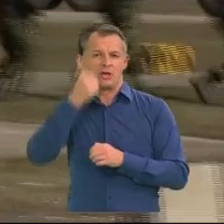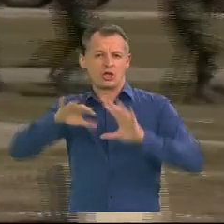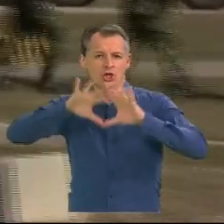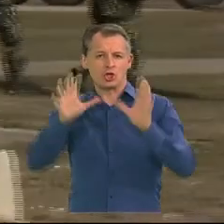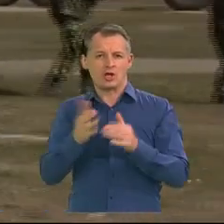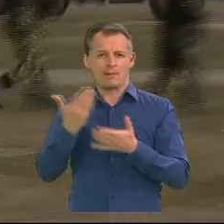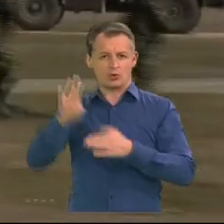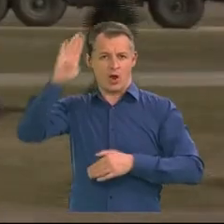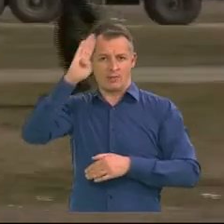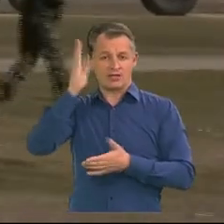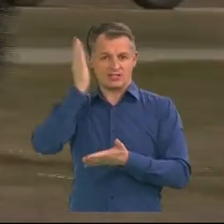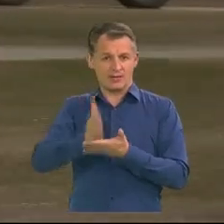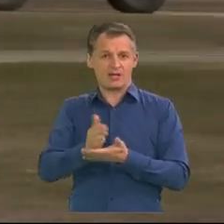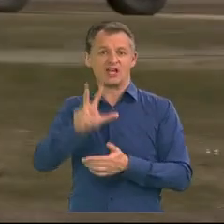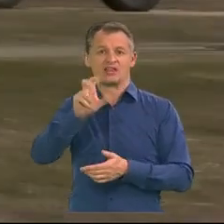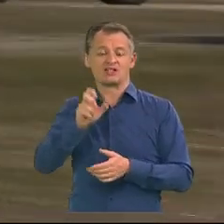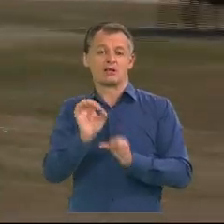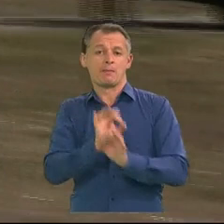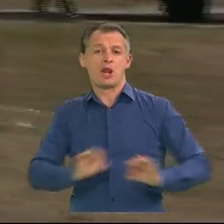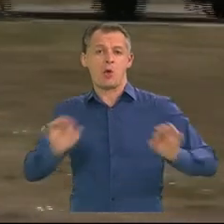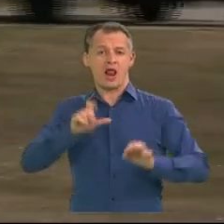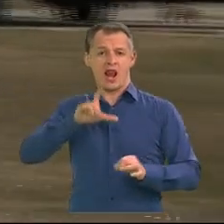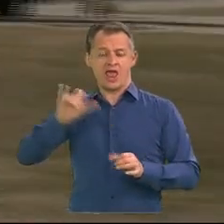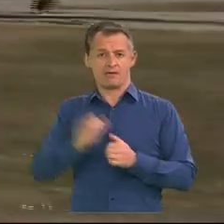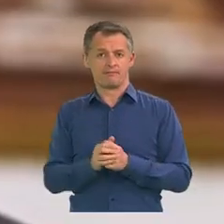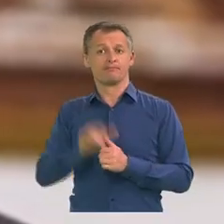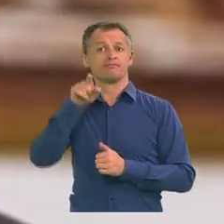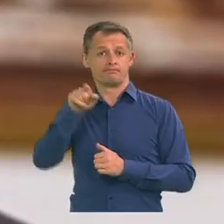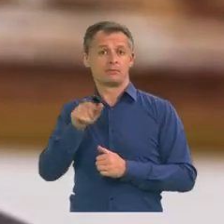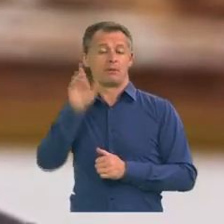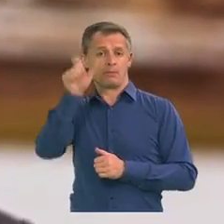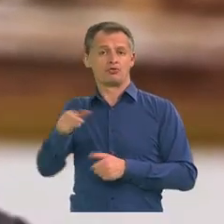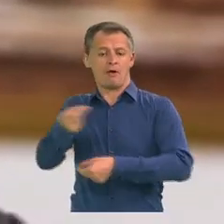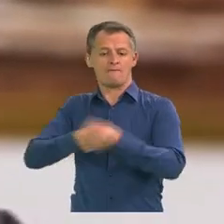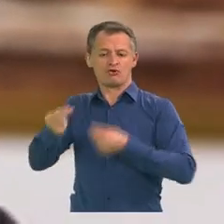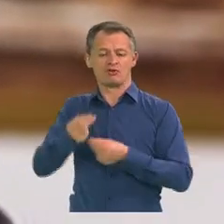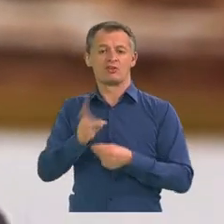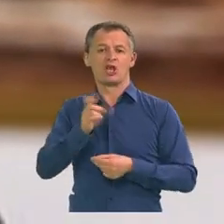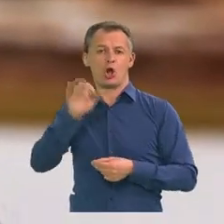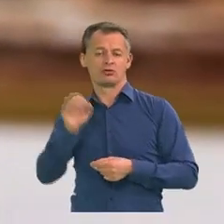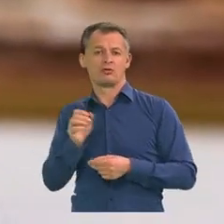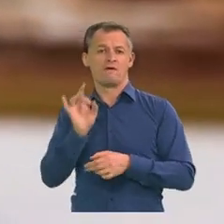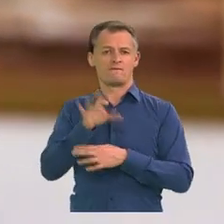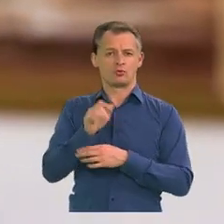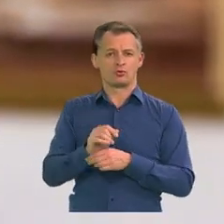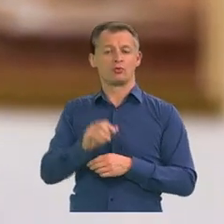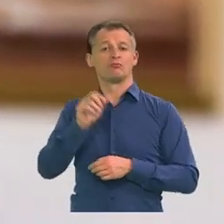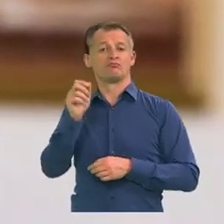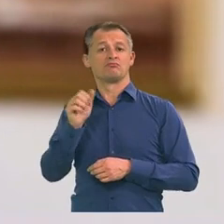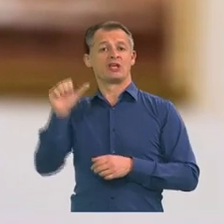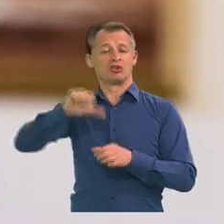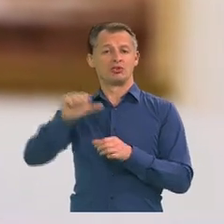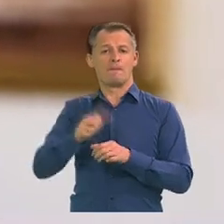române a fost stabilit de procuror la peste 30 de milioane de lei. Dan Florin Berendel, afaceristul acuzat de DIICOD, care ar fi vândut cherosen de proastă